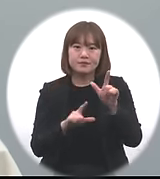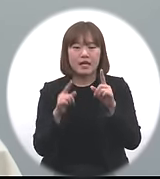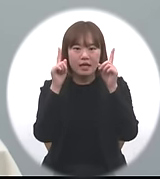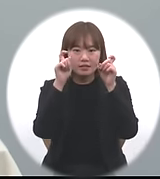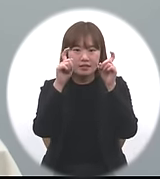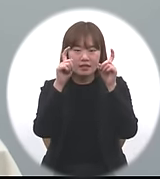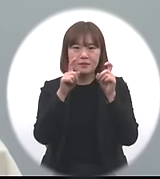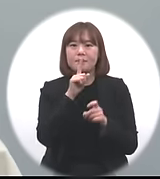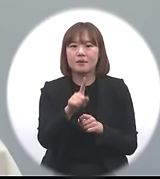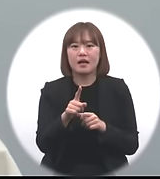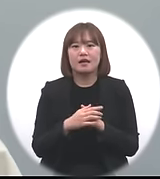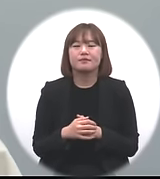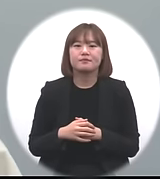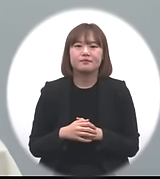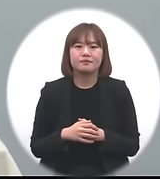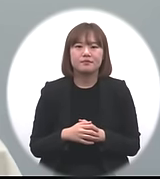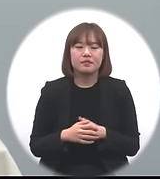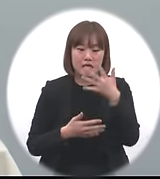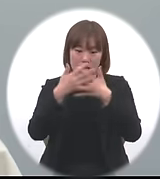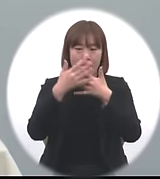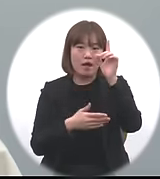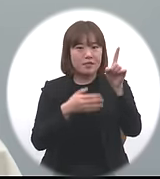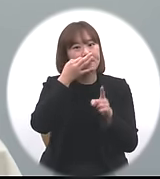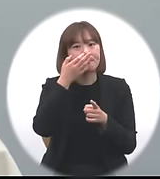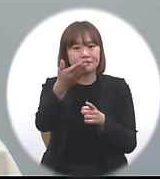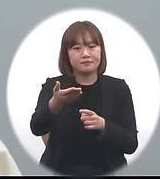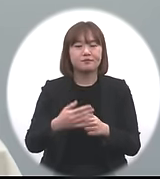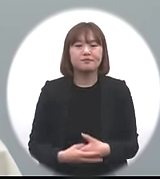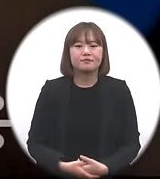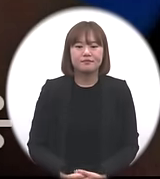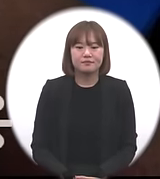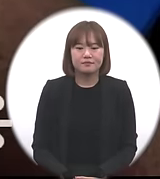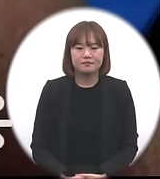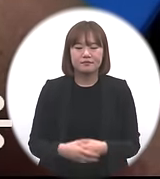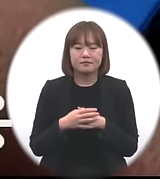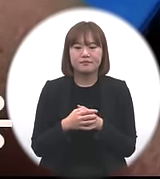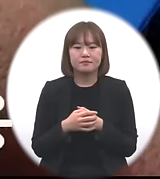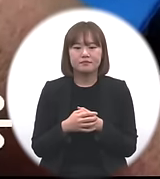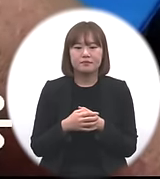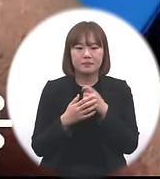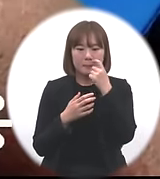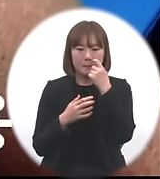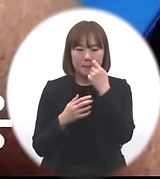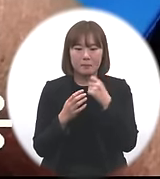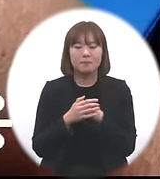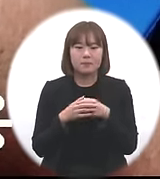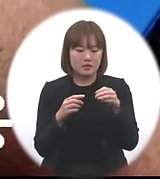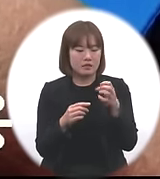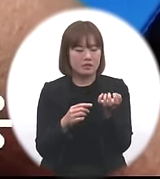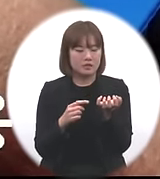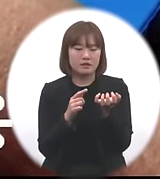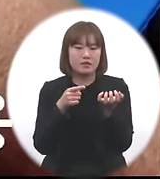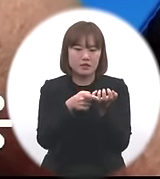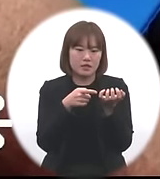제가 찍어가지고 왔습니다. 뭐 얘기야 제가 하면 되니까요. 영상을 하나 보시겠습니다. 자, 칫솔질은 저길 닦으면 됩니다. 어디죠? 잇몸